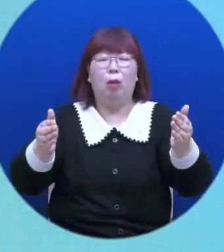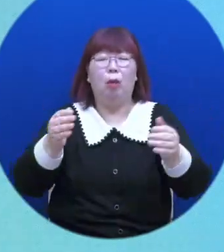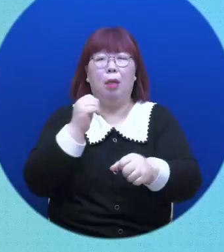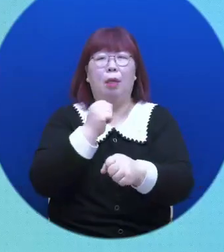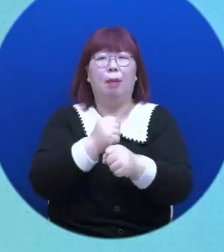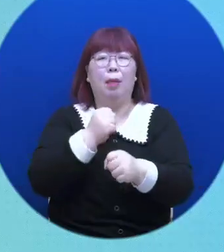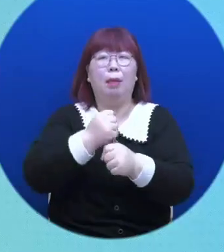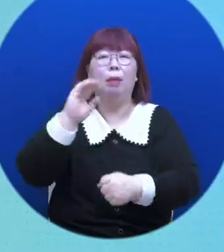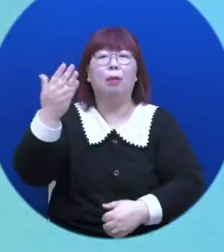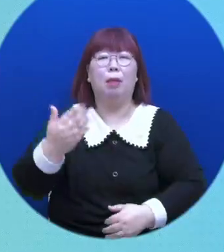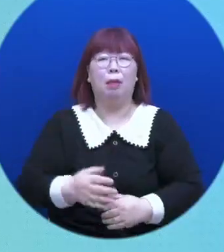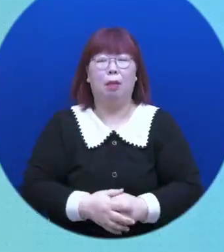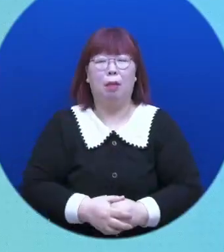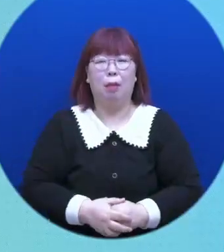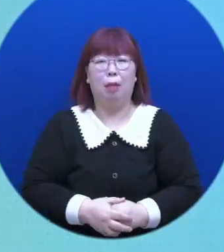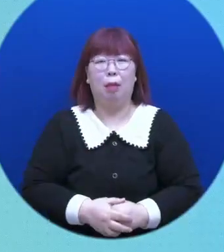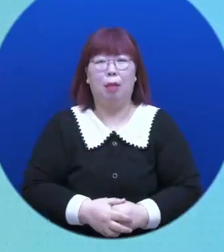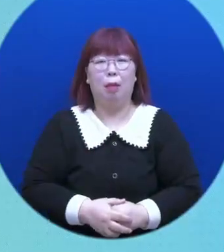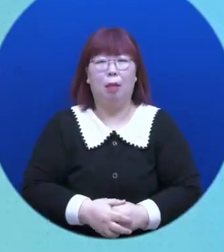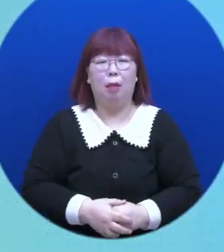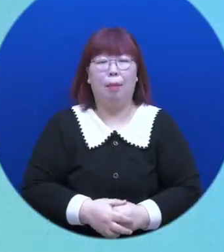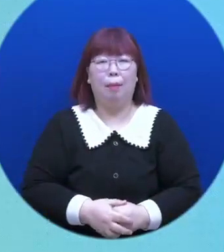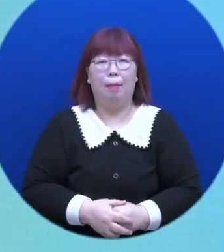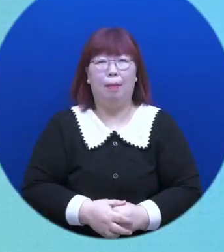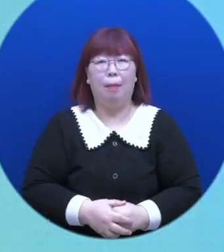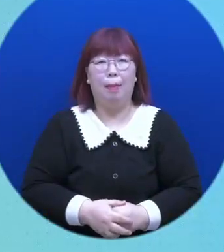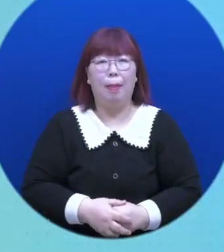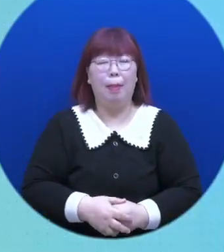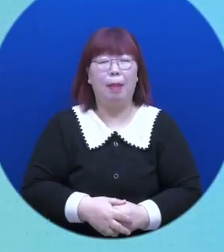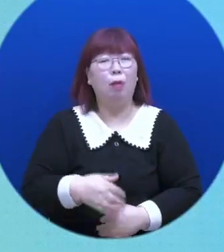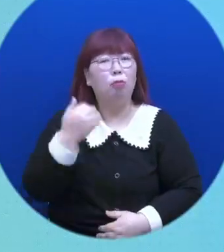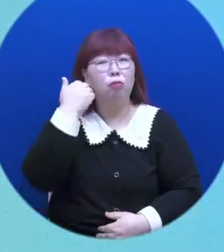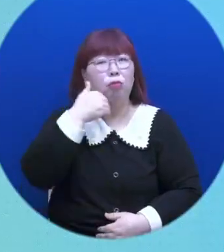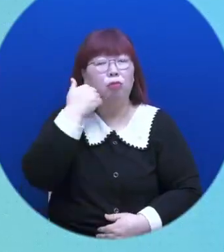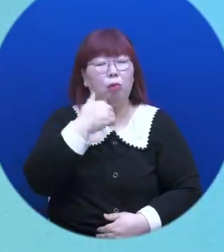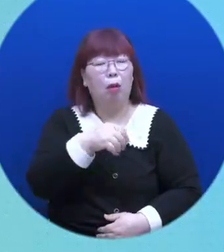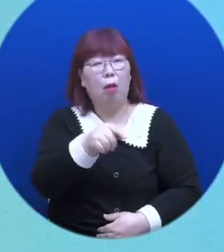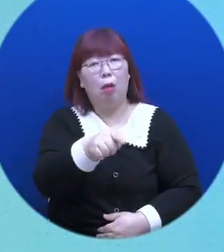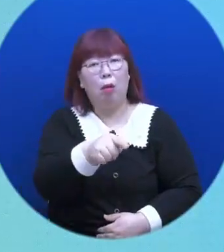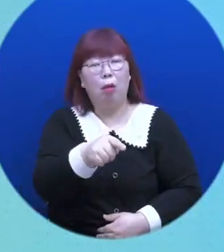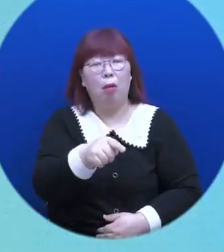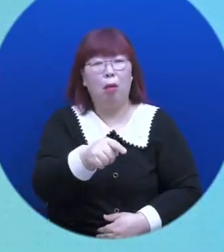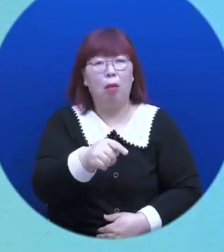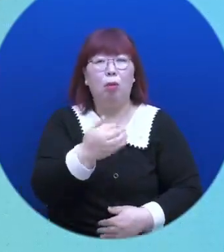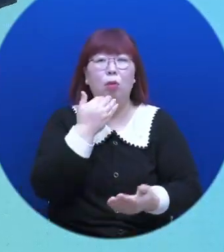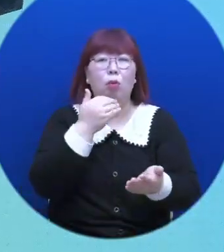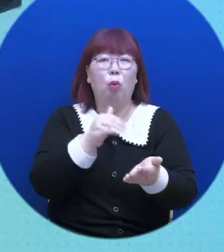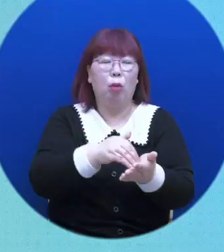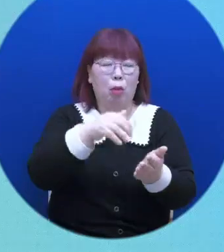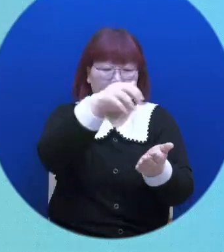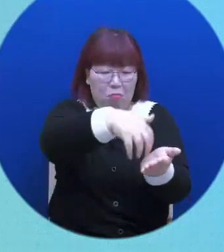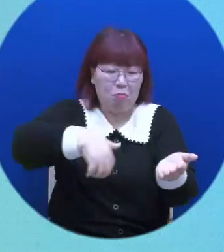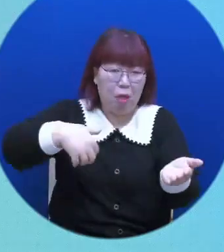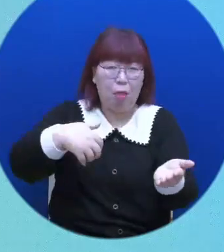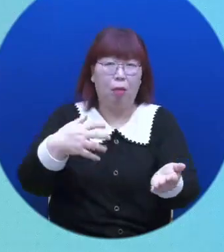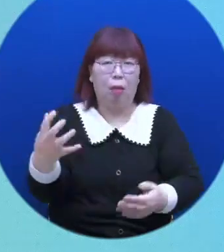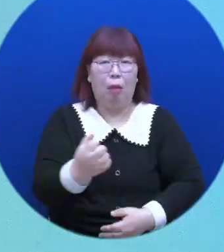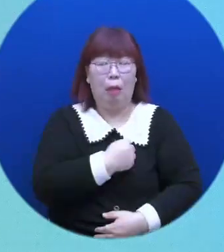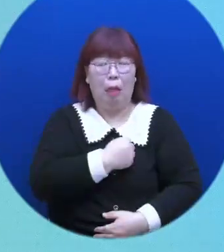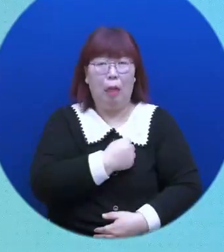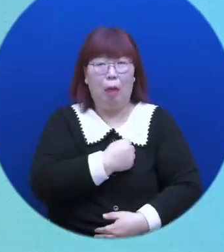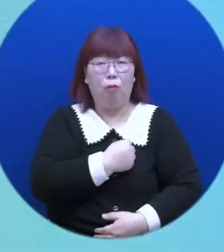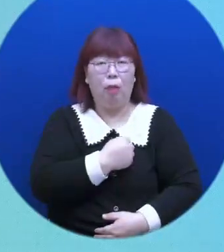말은 뭐다? 지난날 누군가가 그 일을 캐내 갔구나 하는